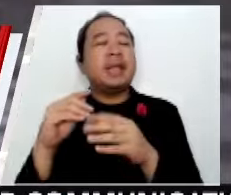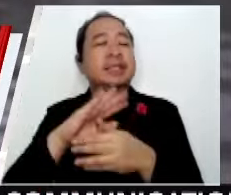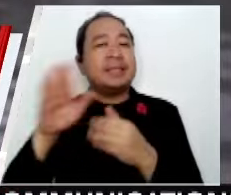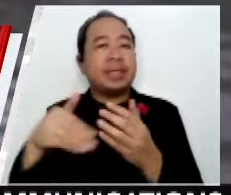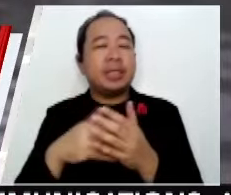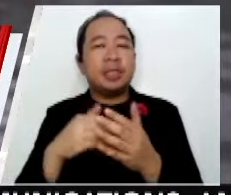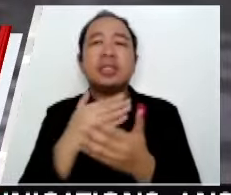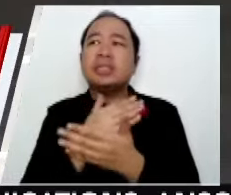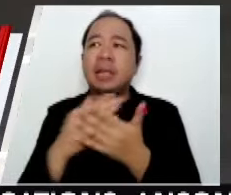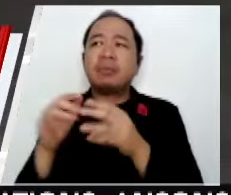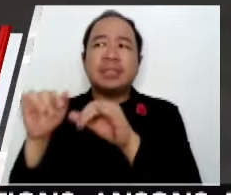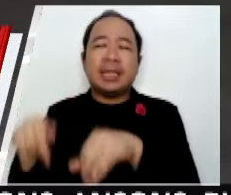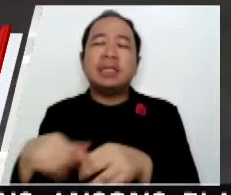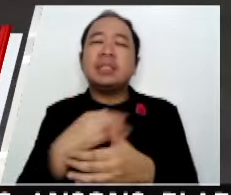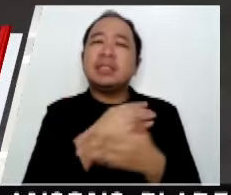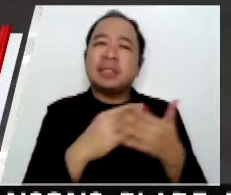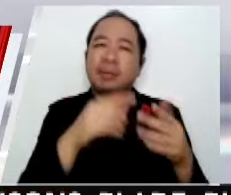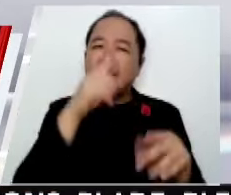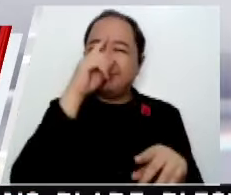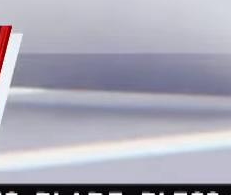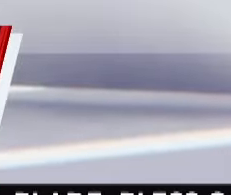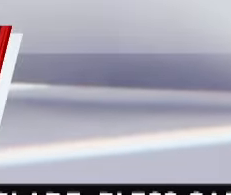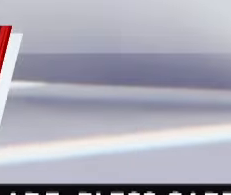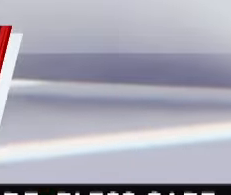sa kanilang mga kaanak. Emil?